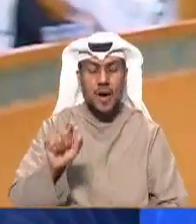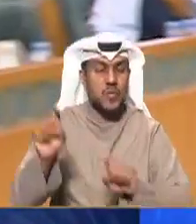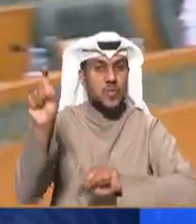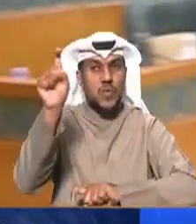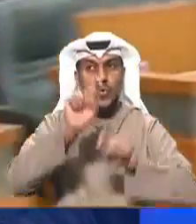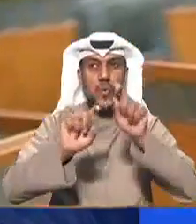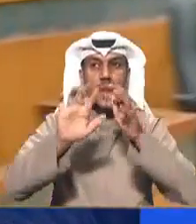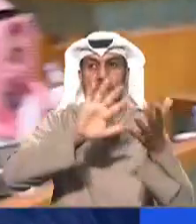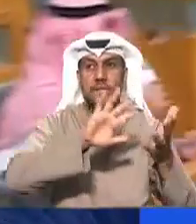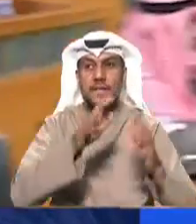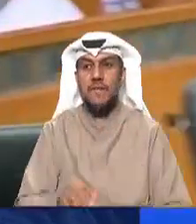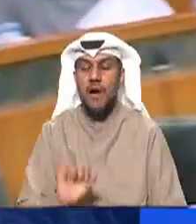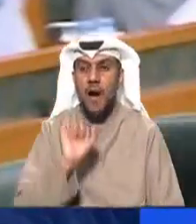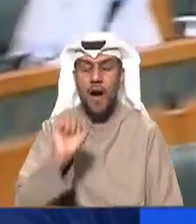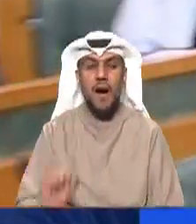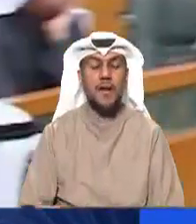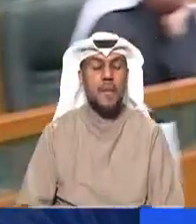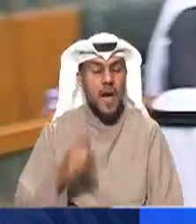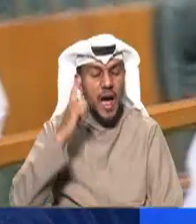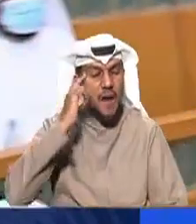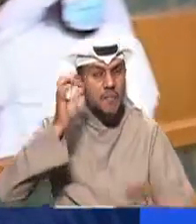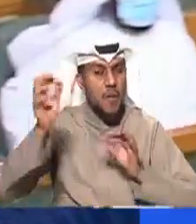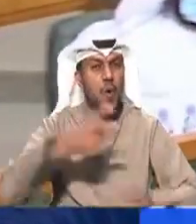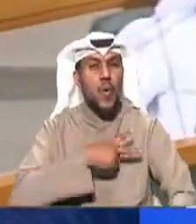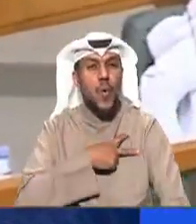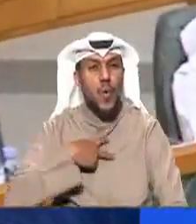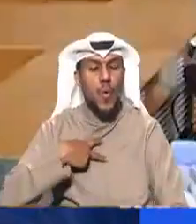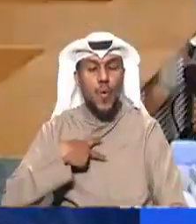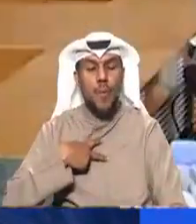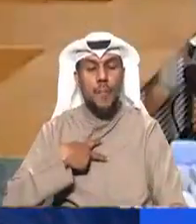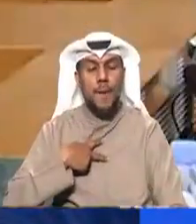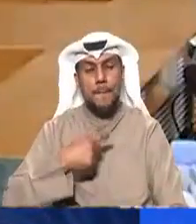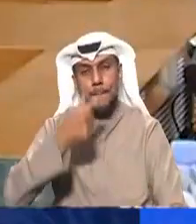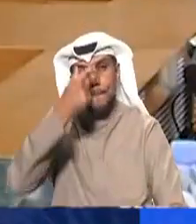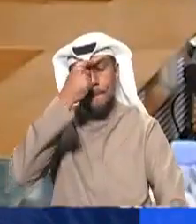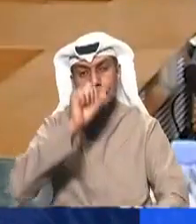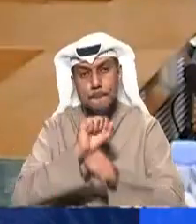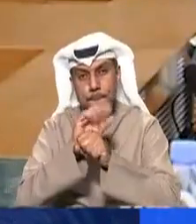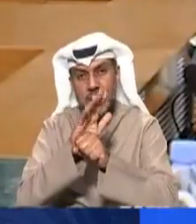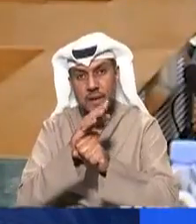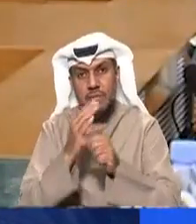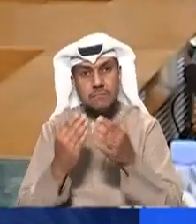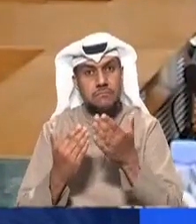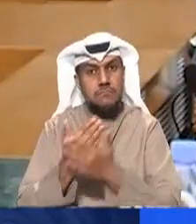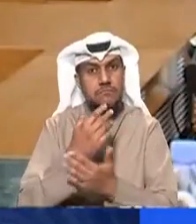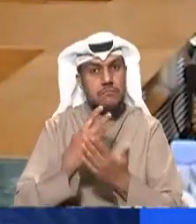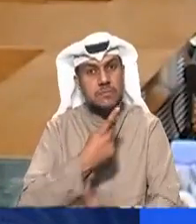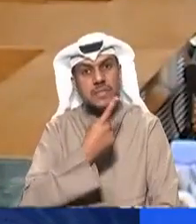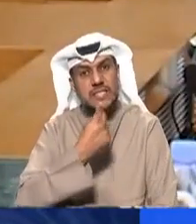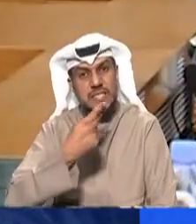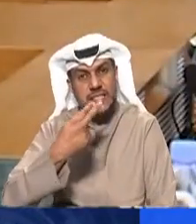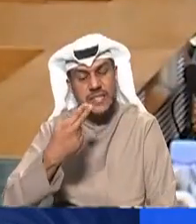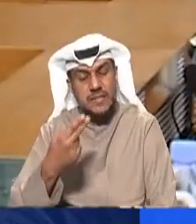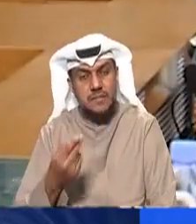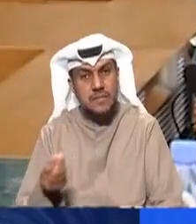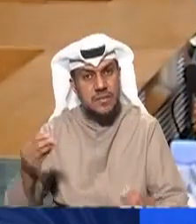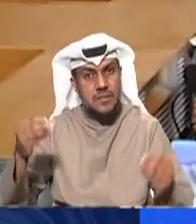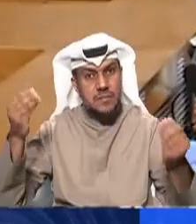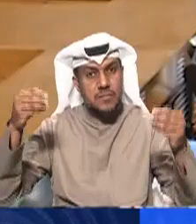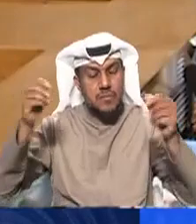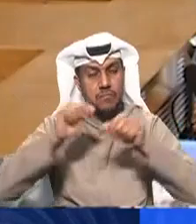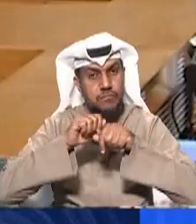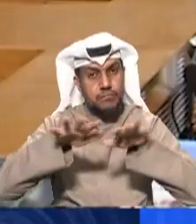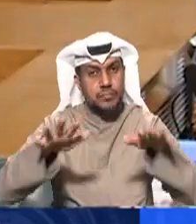الإجراءات الحكومية وسياستها تجاه فيروس كورونا المستجد والسلالات المتحورة منه بجهود جميع العاملين